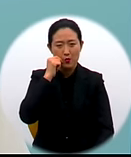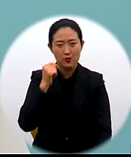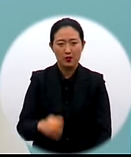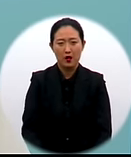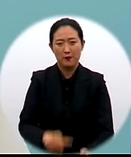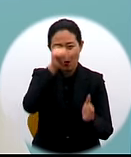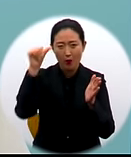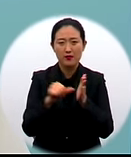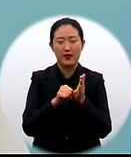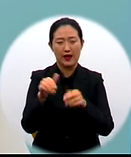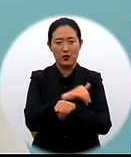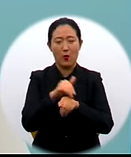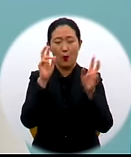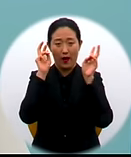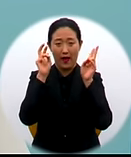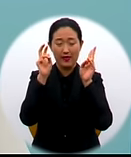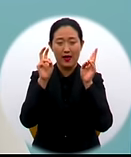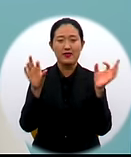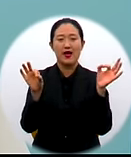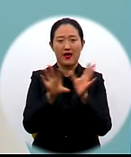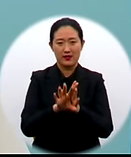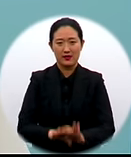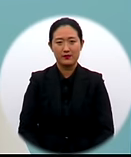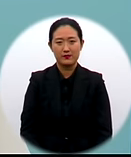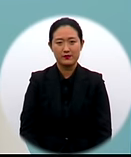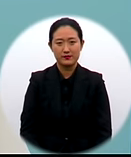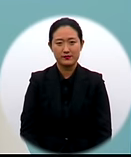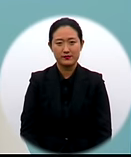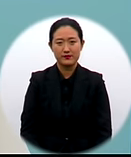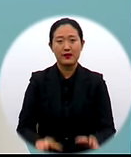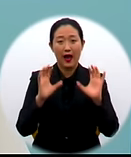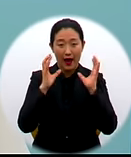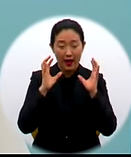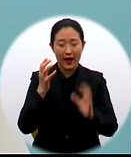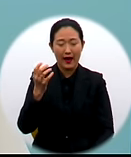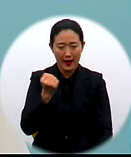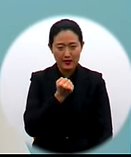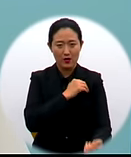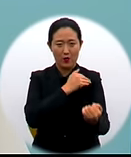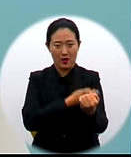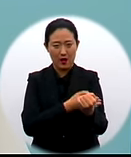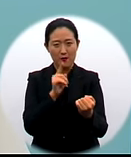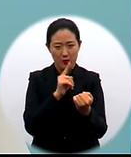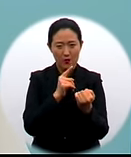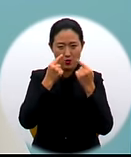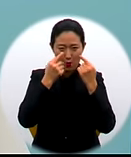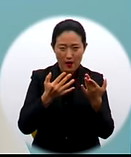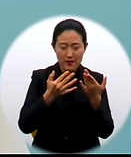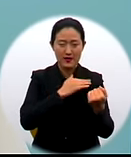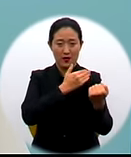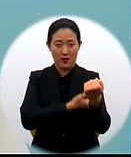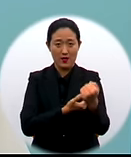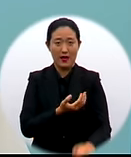평생 직장이라는 것이 사라진 상황이기 때문에 아이가 가져야 되는 역량이 무엇인지 굉장히 정확해야 하지만, 이 아이가 이